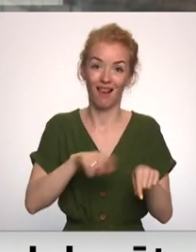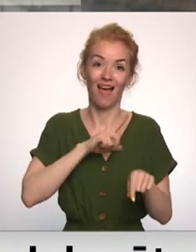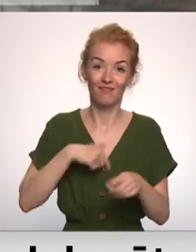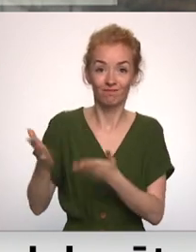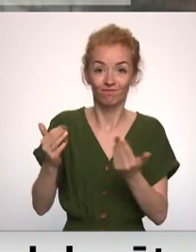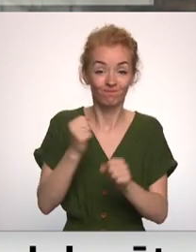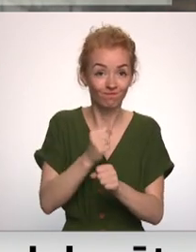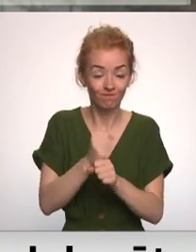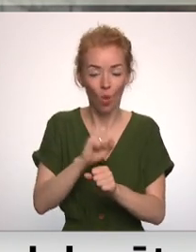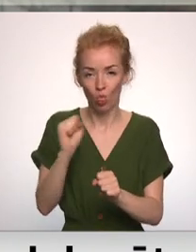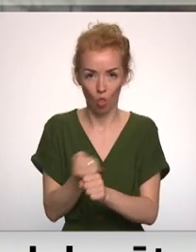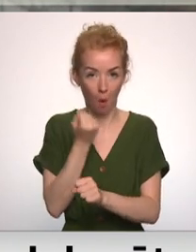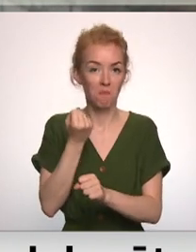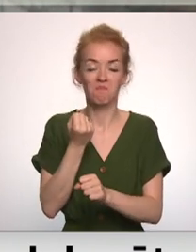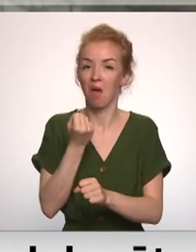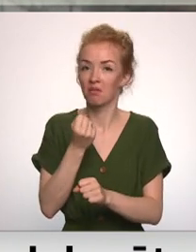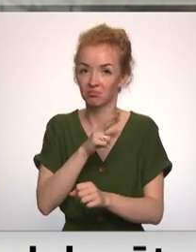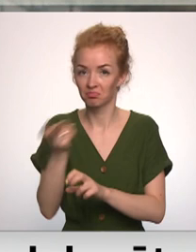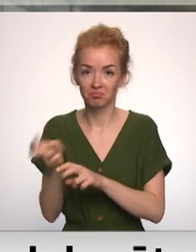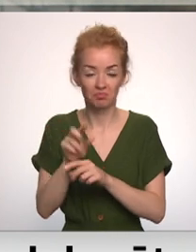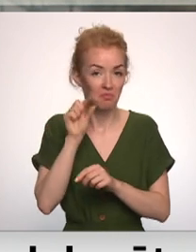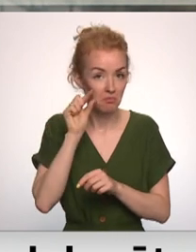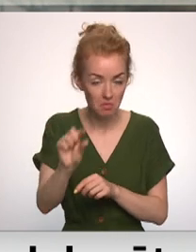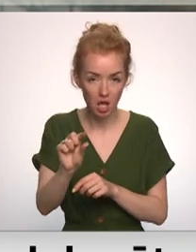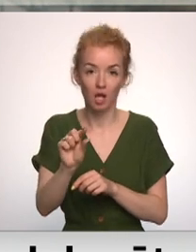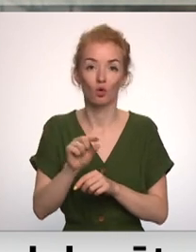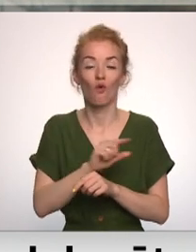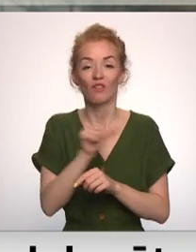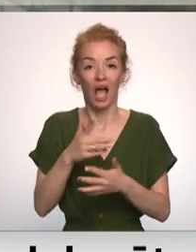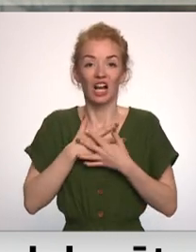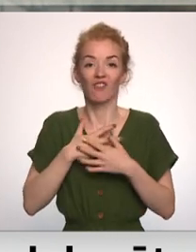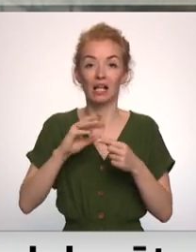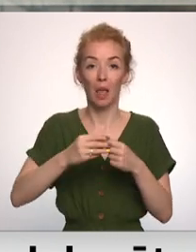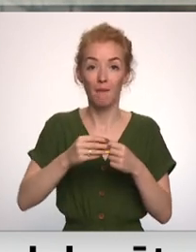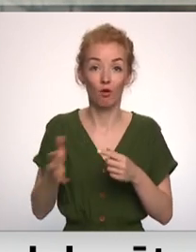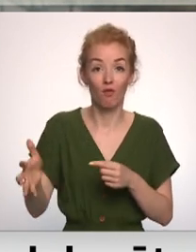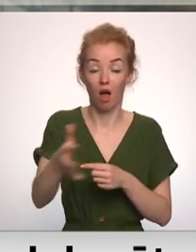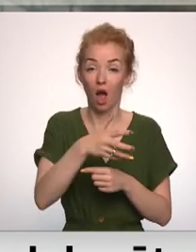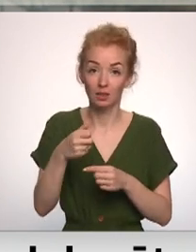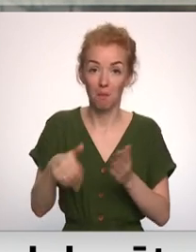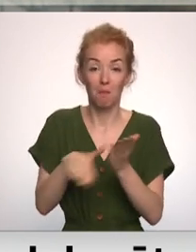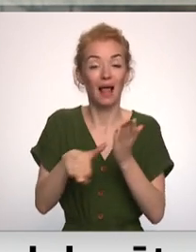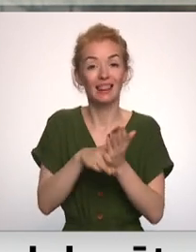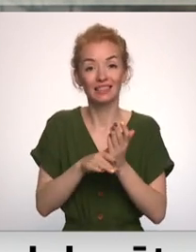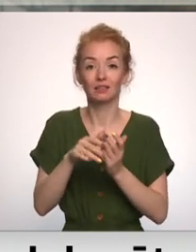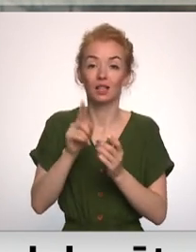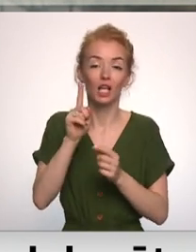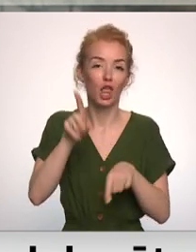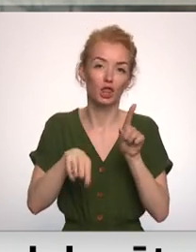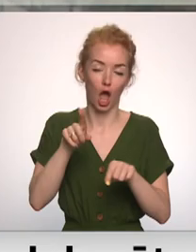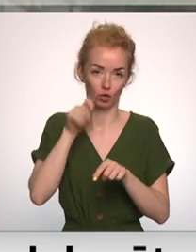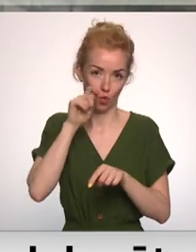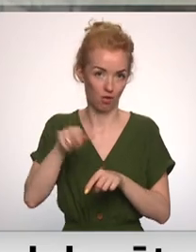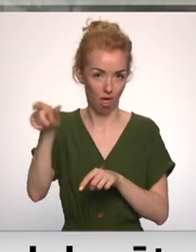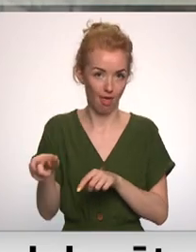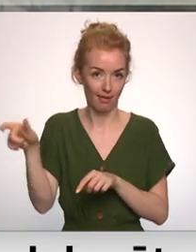Latvijā. Taču cerības nepiepildījās, pat labaini aktīvākajā zemeņu lasīšanas laikā saimniecībām palīgā dodas vien retais no